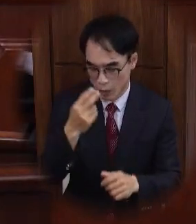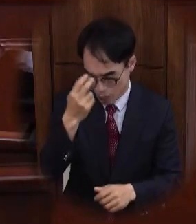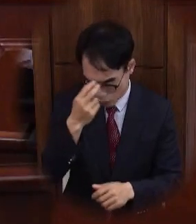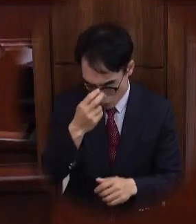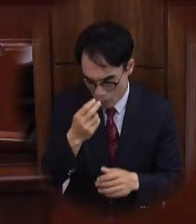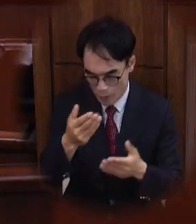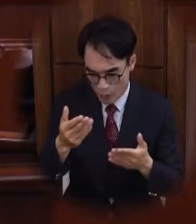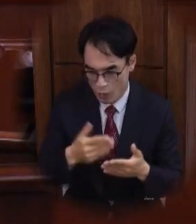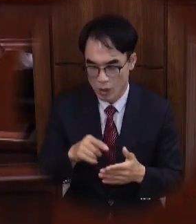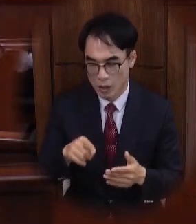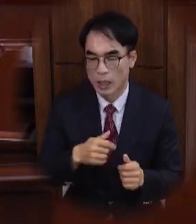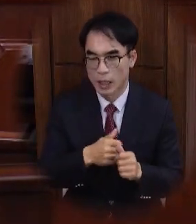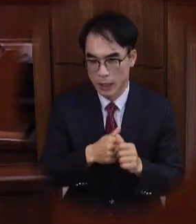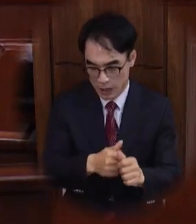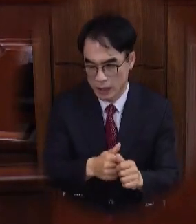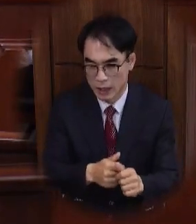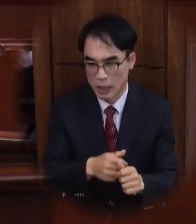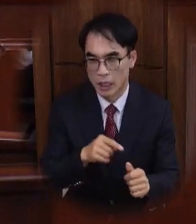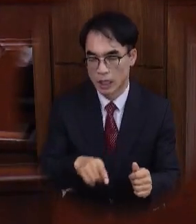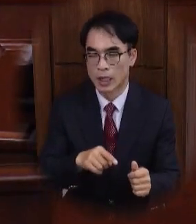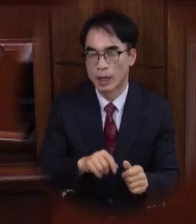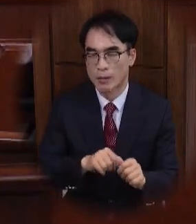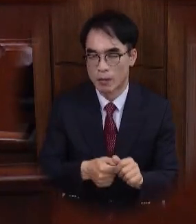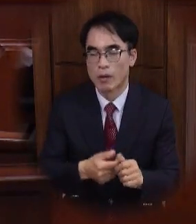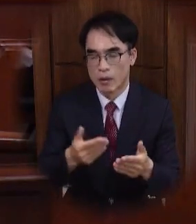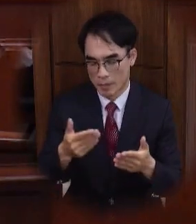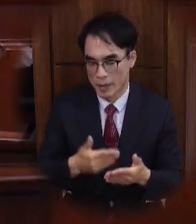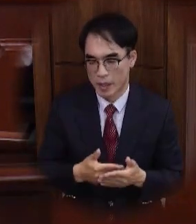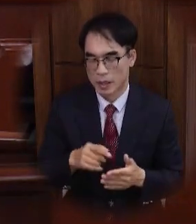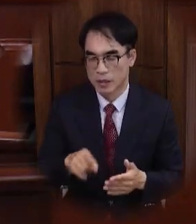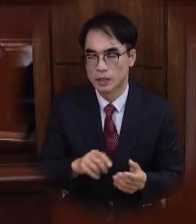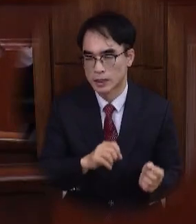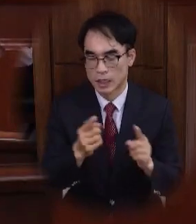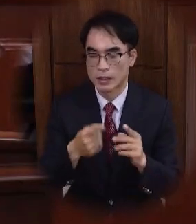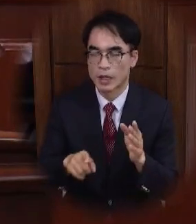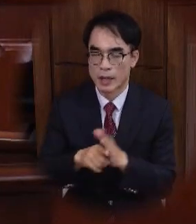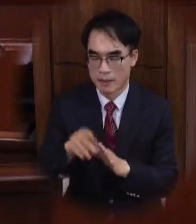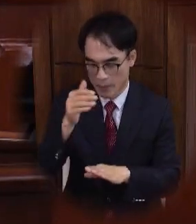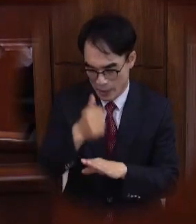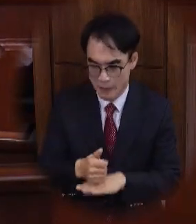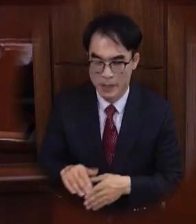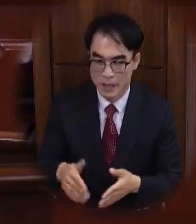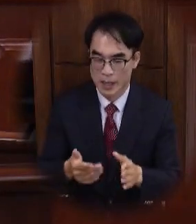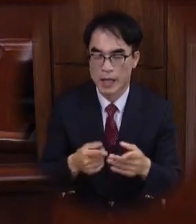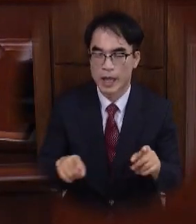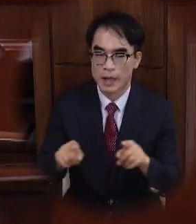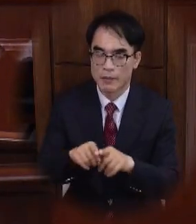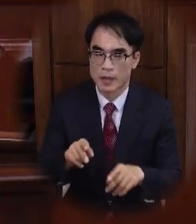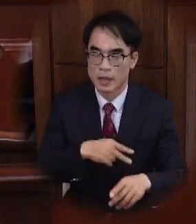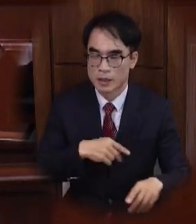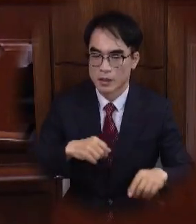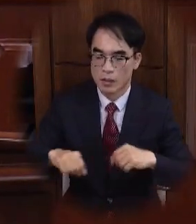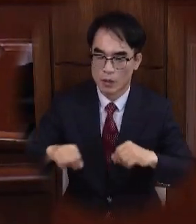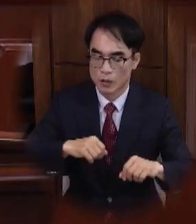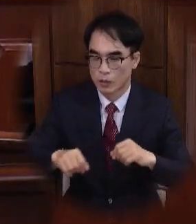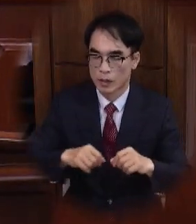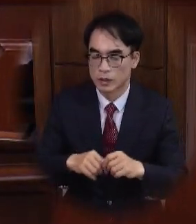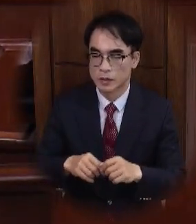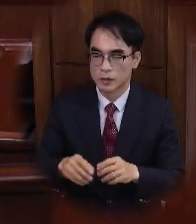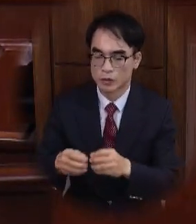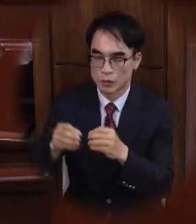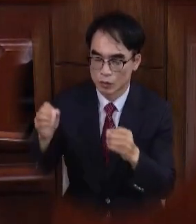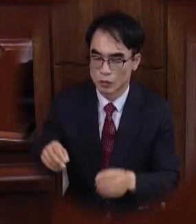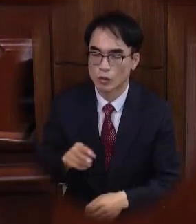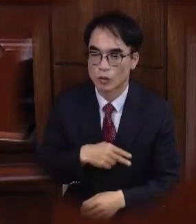따른 결과를 담대히 수용시 그것이 본인을 살리기 위한 마지막 길이자 함께 의정 활동을 하는 동료 의원들과